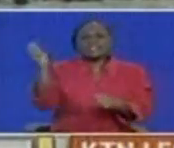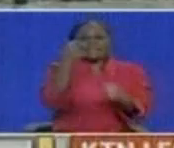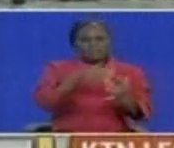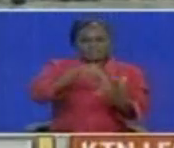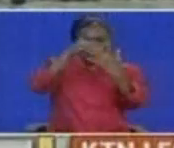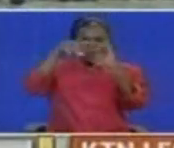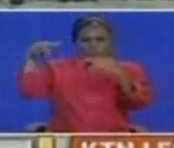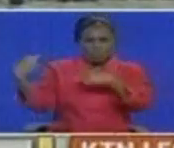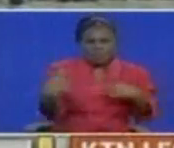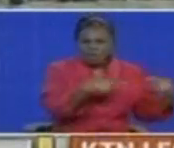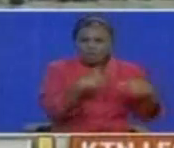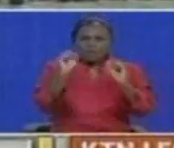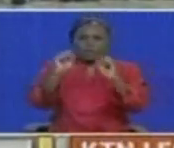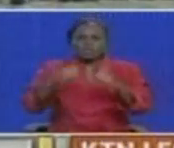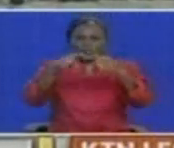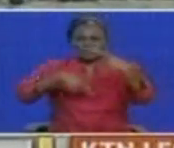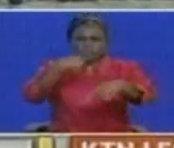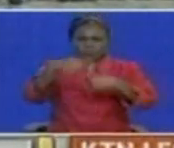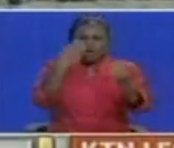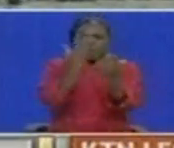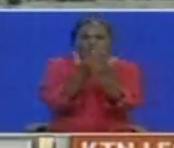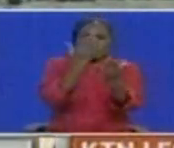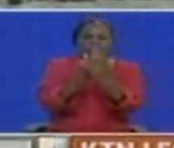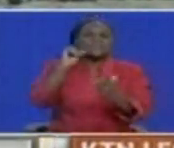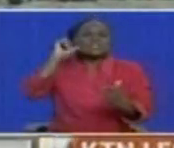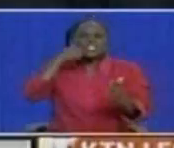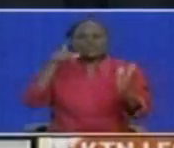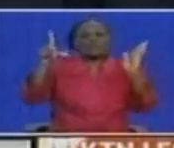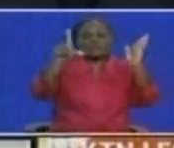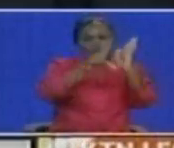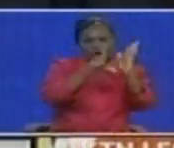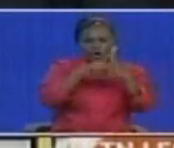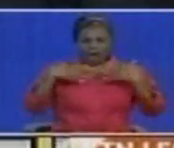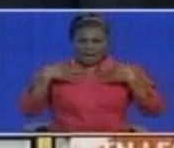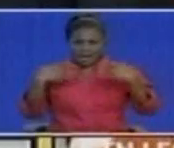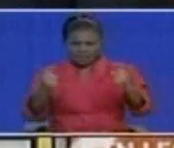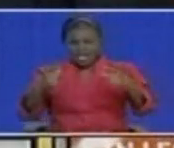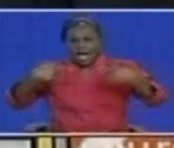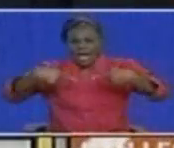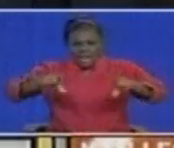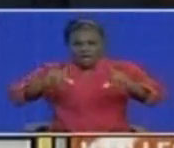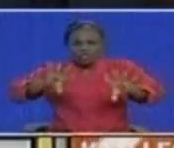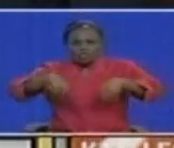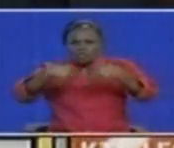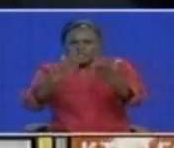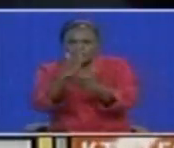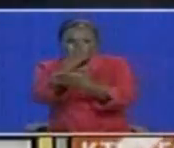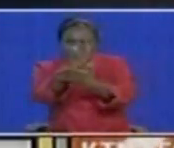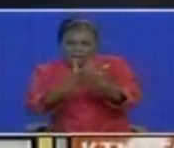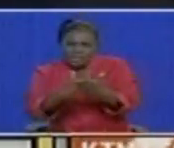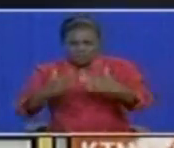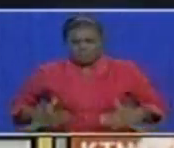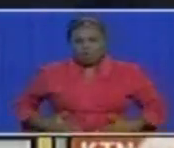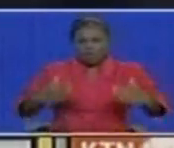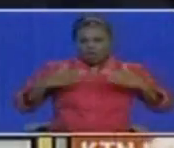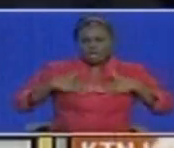malumbano haya huenda yakazidi kutokana na pendekezo la sheria mpya katika wizara ya afya, ambayo inaruhusu kupeanwa kwa hiari kwa sehemu za mwili au